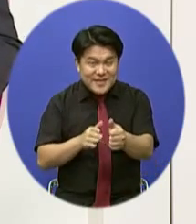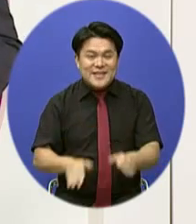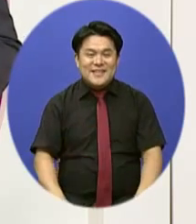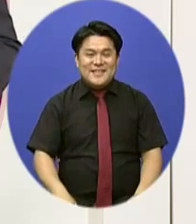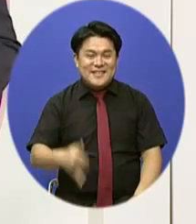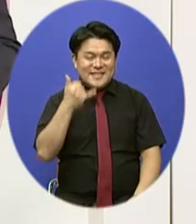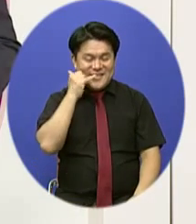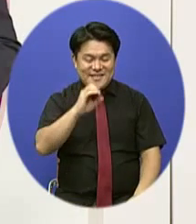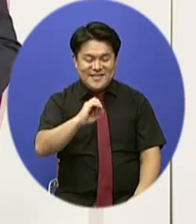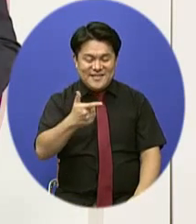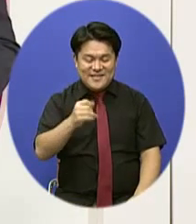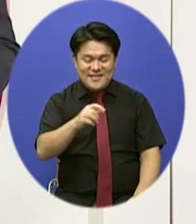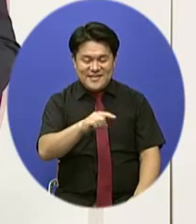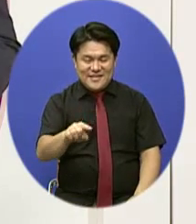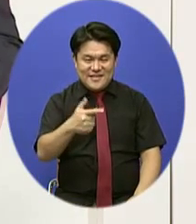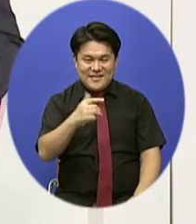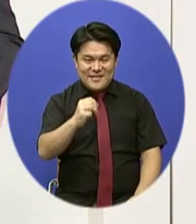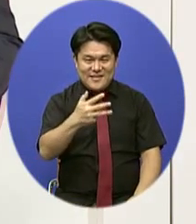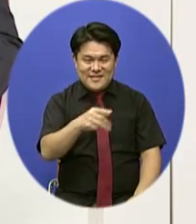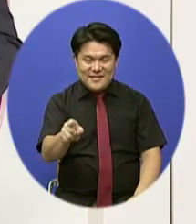네.